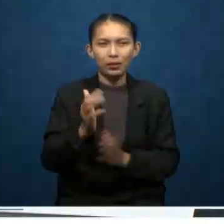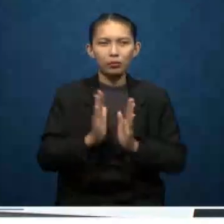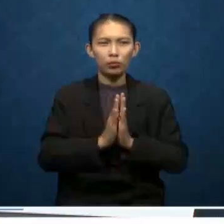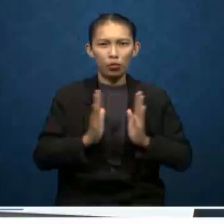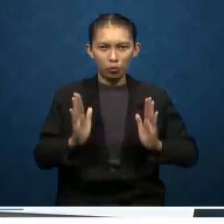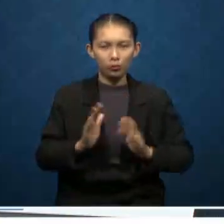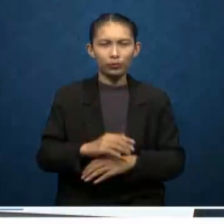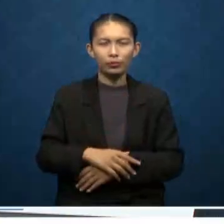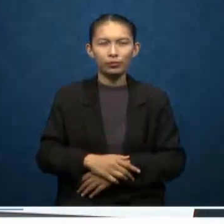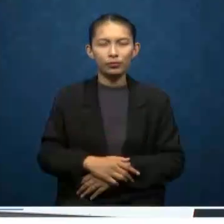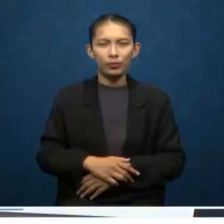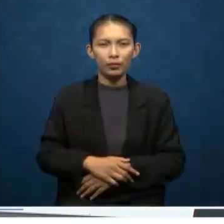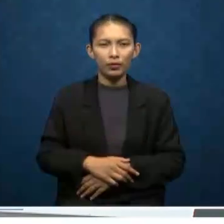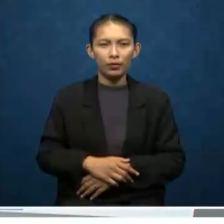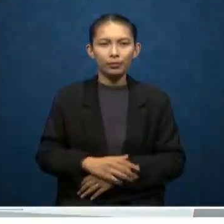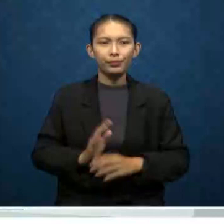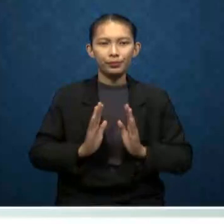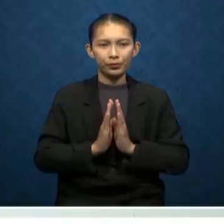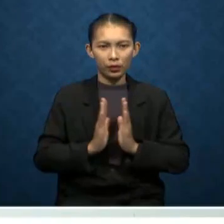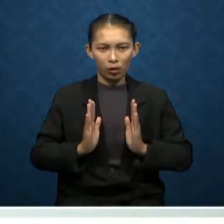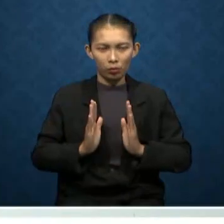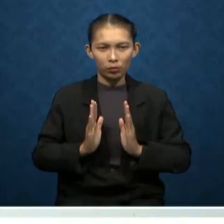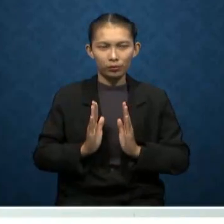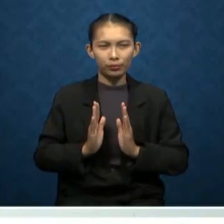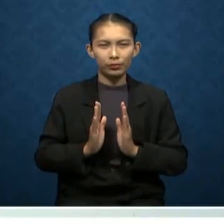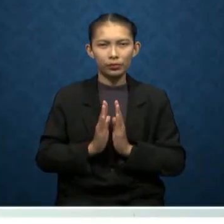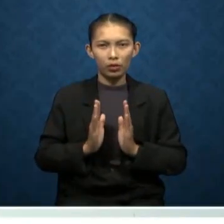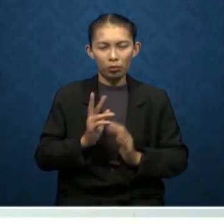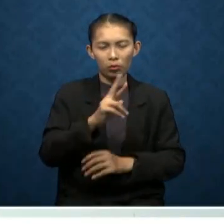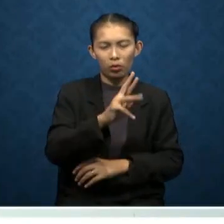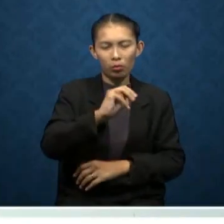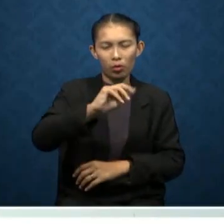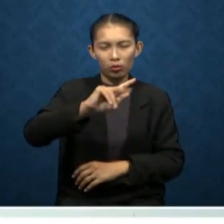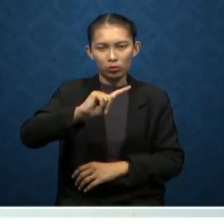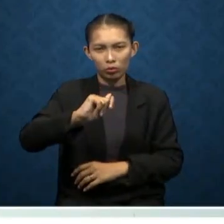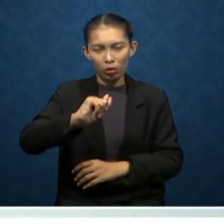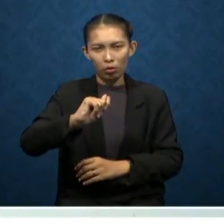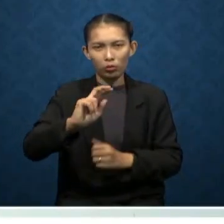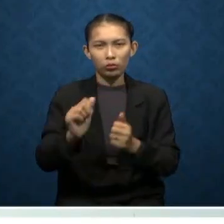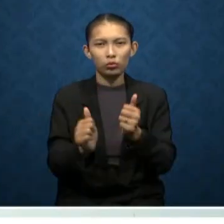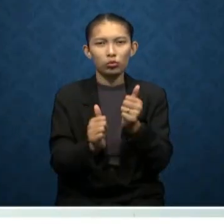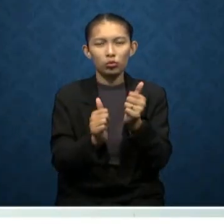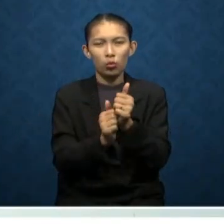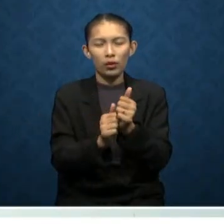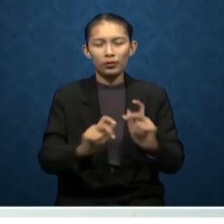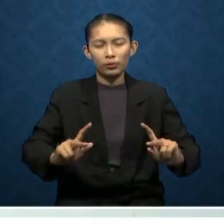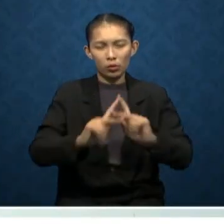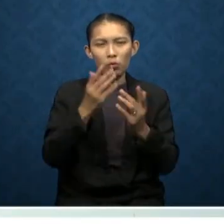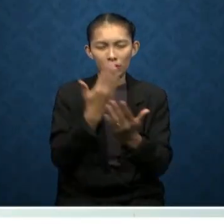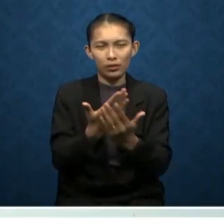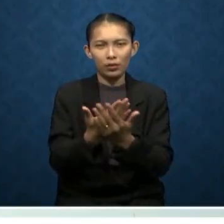ับ ก็ขอขอบคุณ ลำติดช่วยว่าการกระส่วงการข่างท่านจุรภณฑอมอนวิวัตรที่มาตอบกัภในวัี้นะ